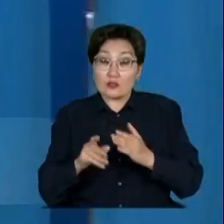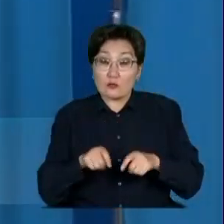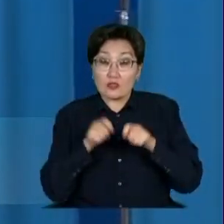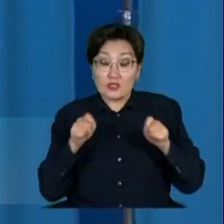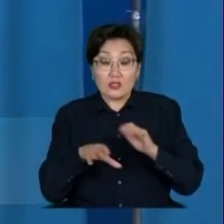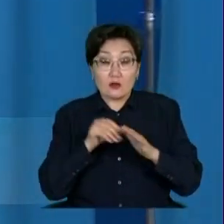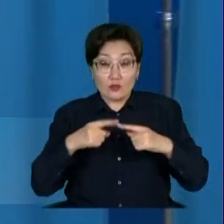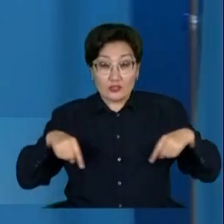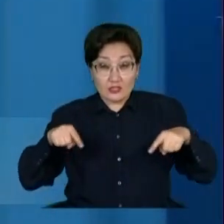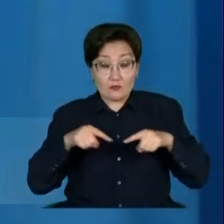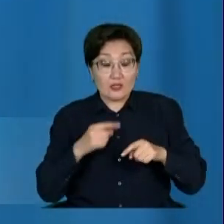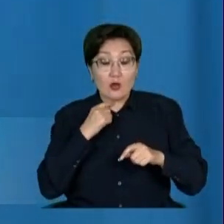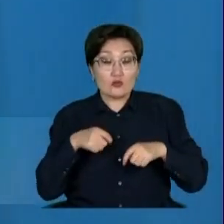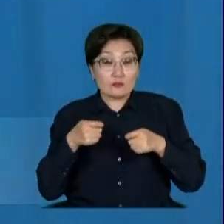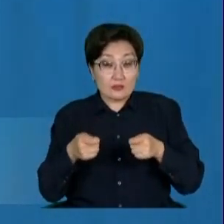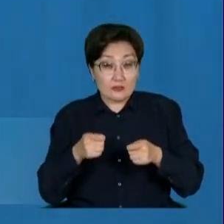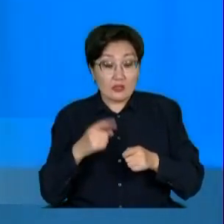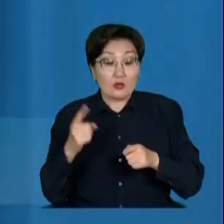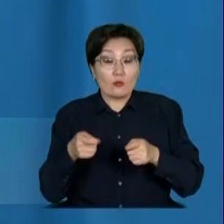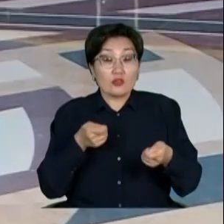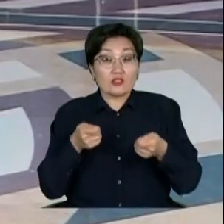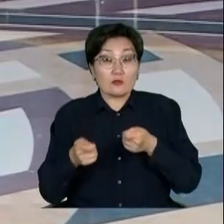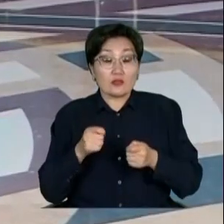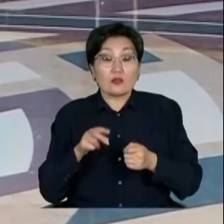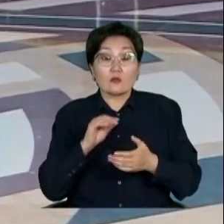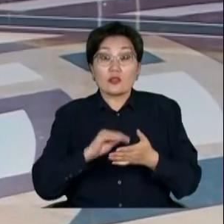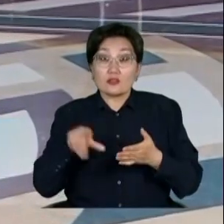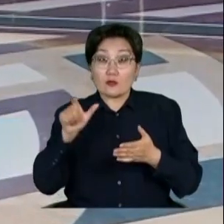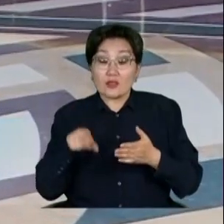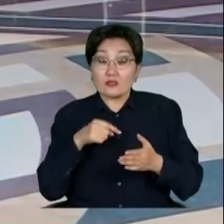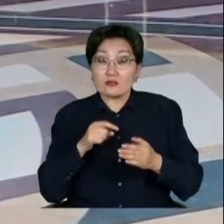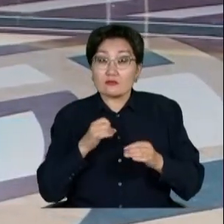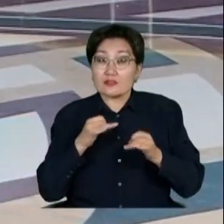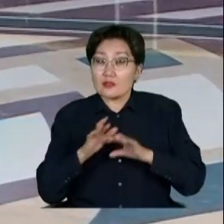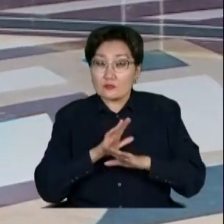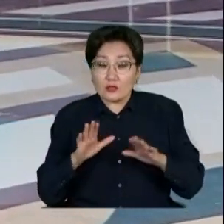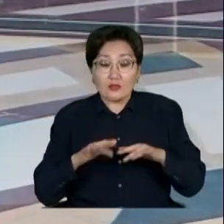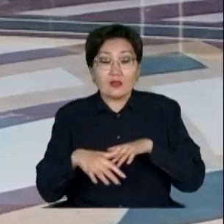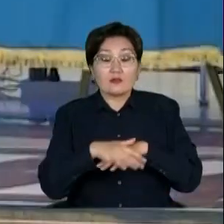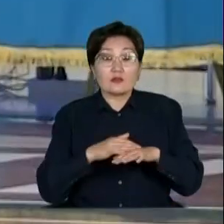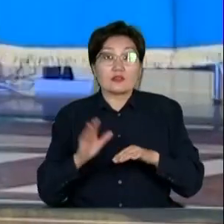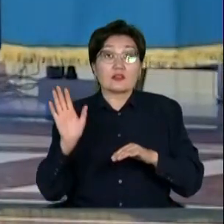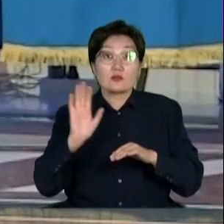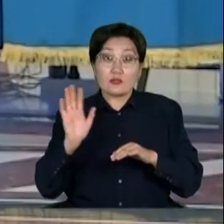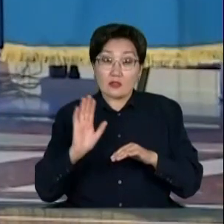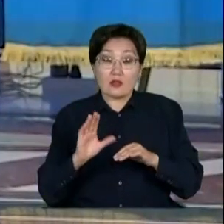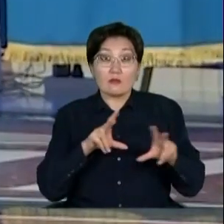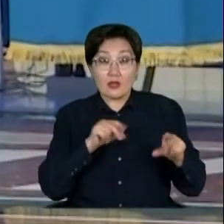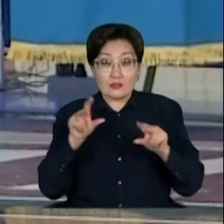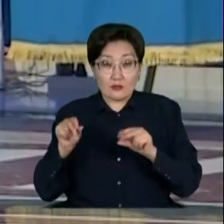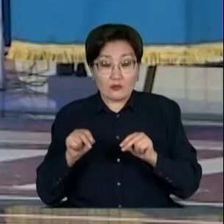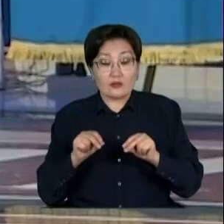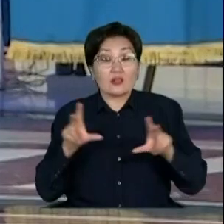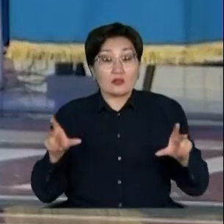референдум учаскесінде дауыс берді. Тұңғыш президент бақ өкілдеріне сұхбат бермет, көпшілікке алыстан ғана қол бұлғап, бақытты,